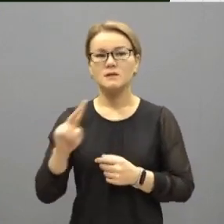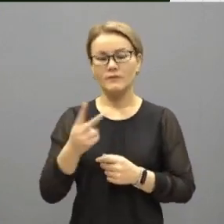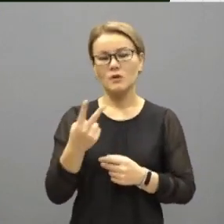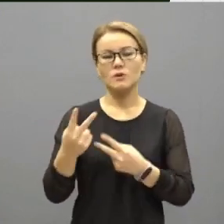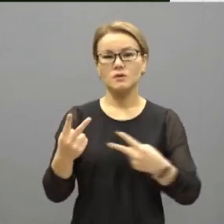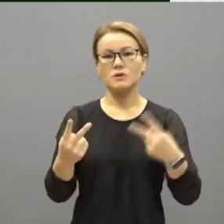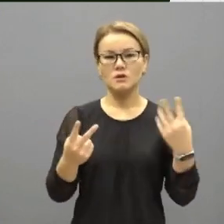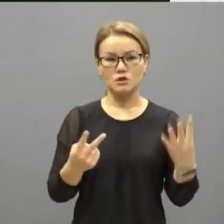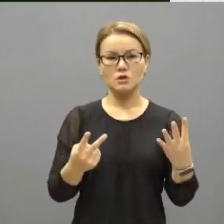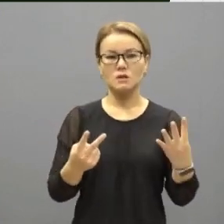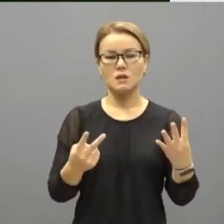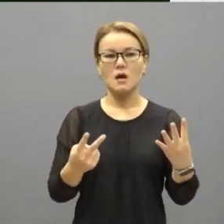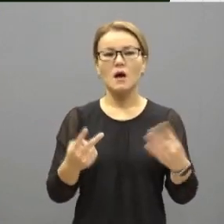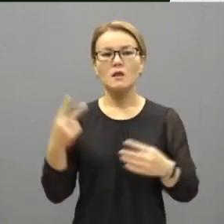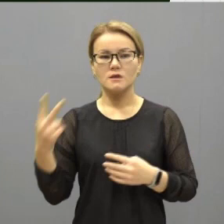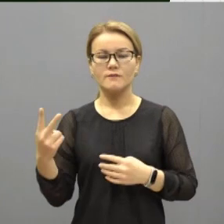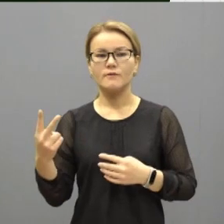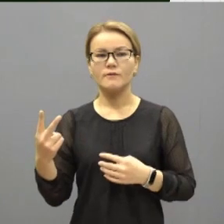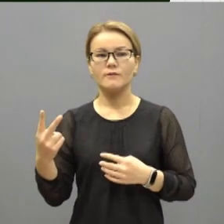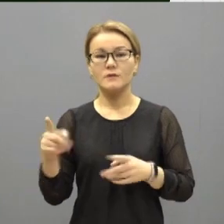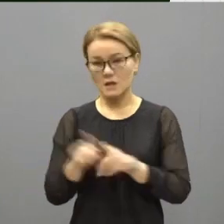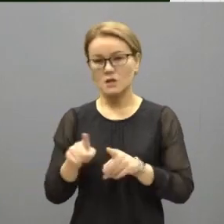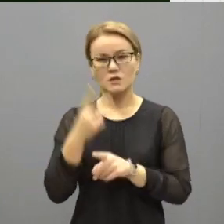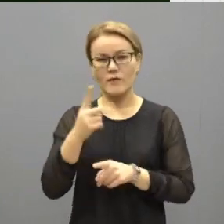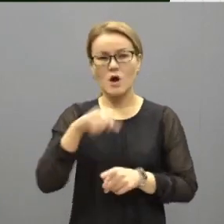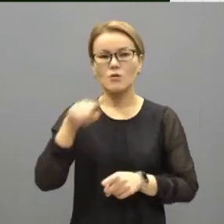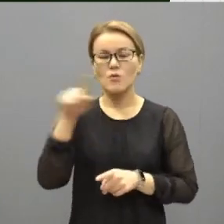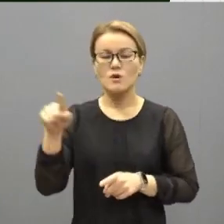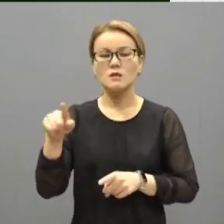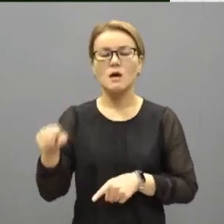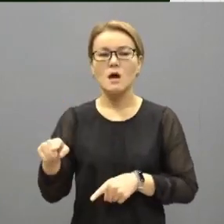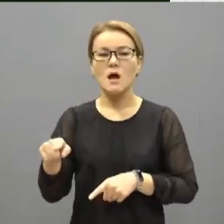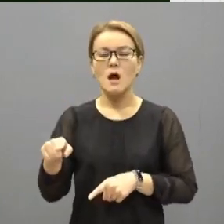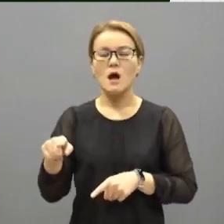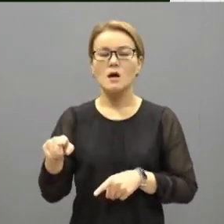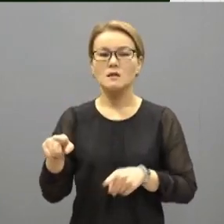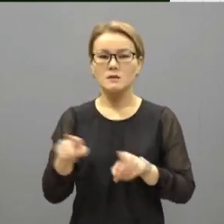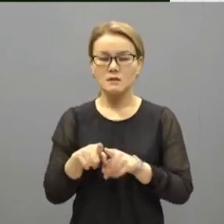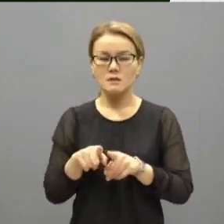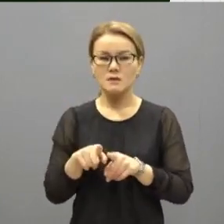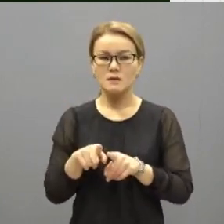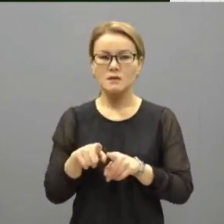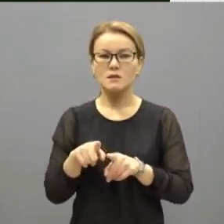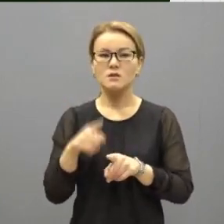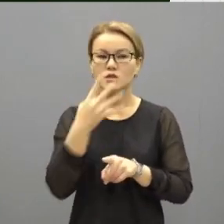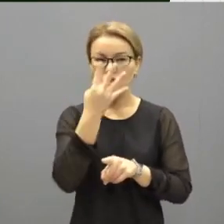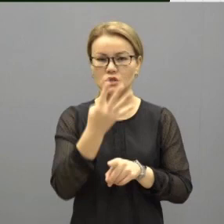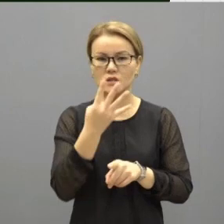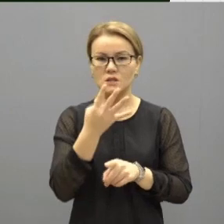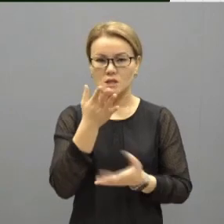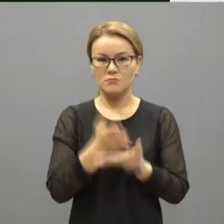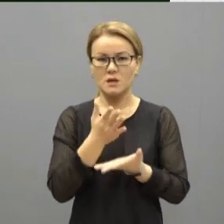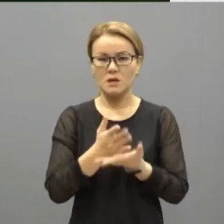корня. 2 и минус 2. Таким образом, наше уравнение будет иметь 4